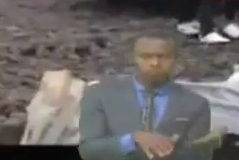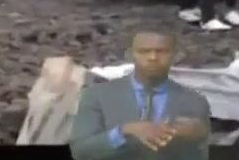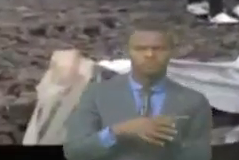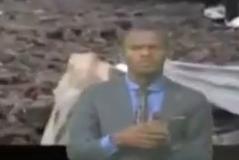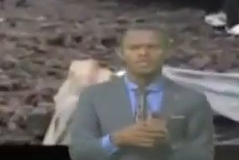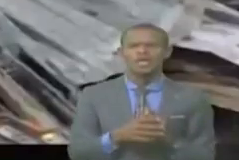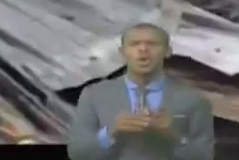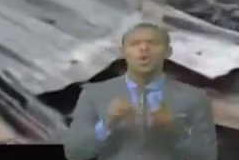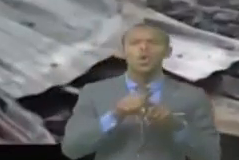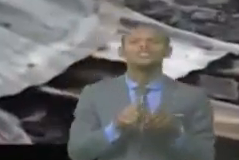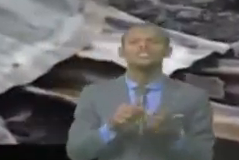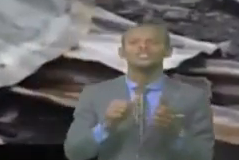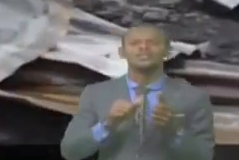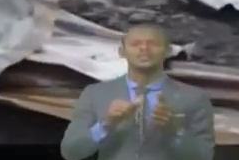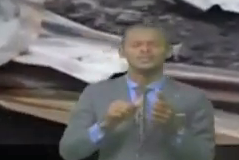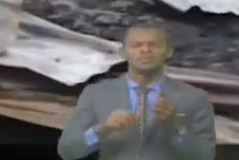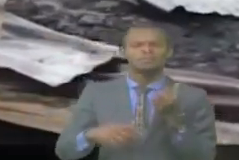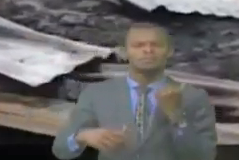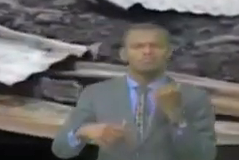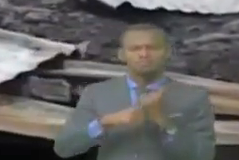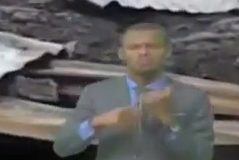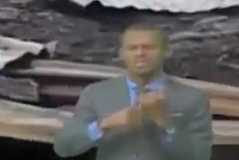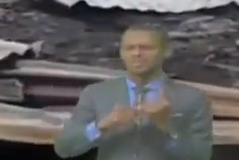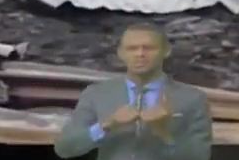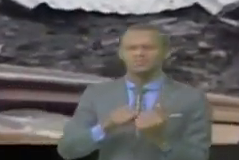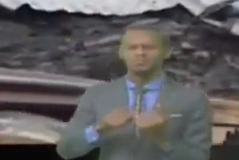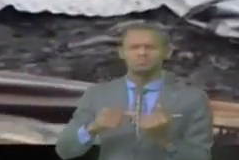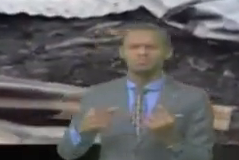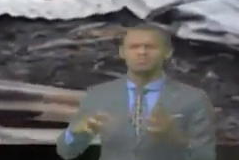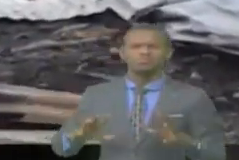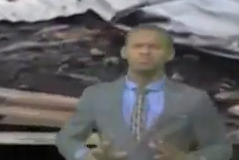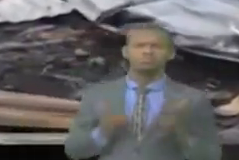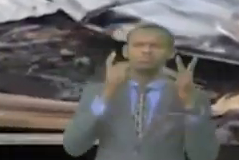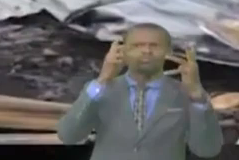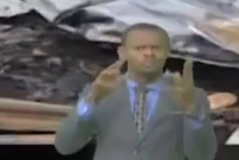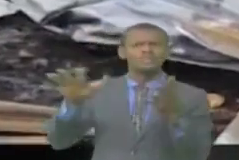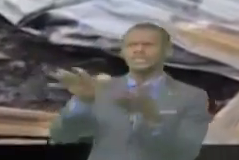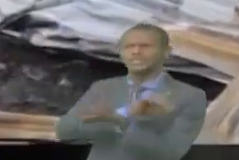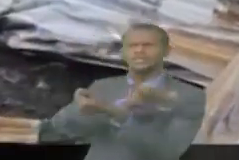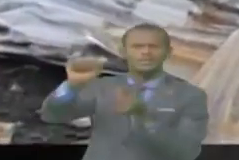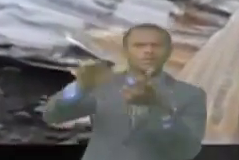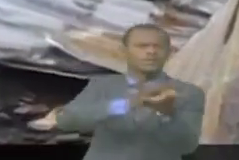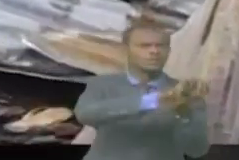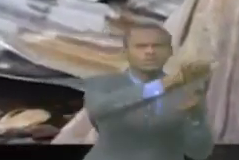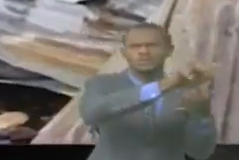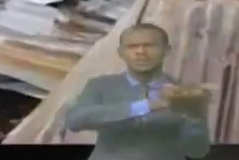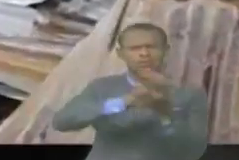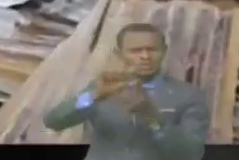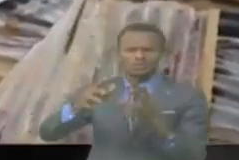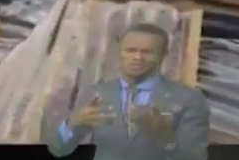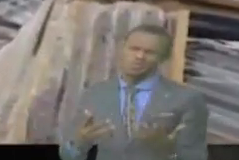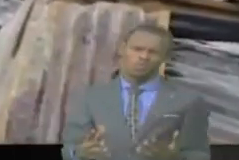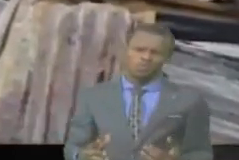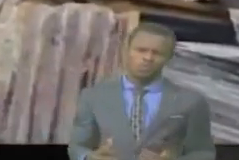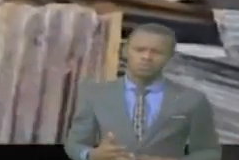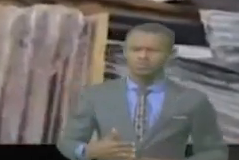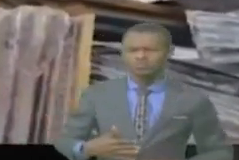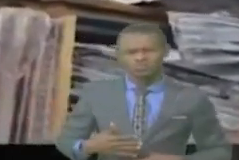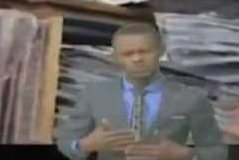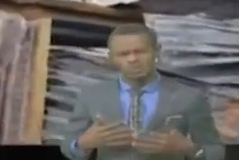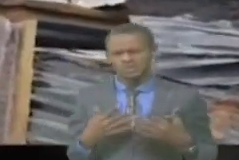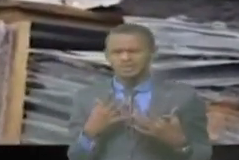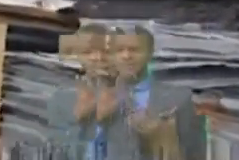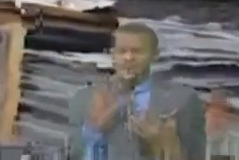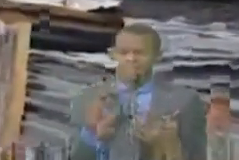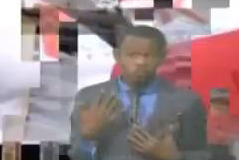ces représailles. Il a condamné les crimes contre la population civile et appelé les autorités à protéger la population et